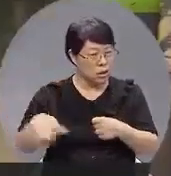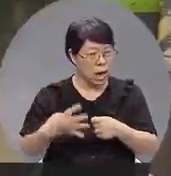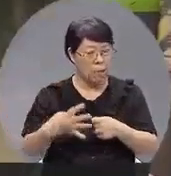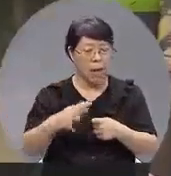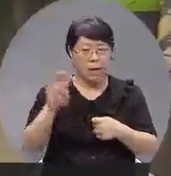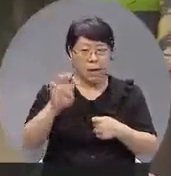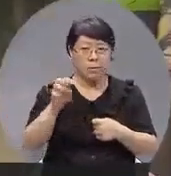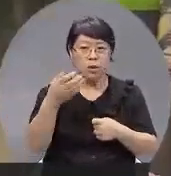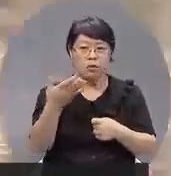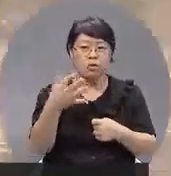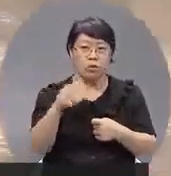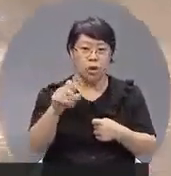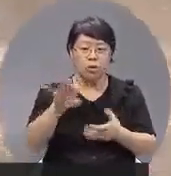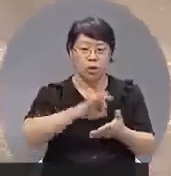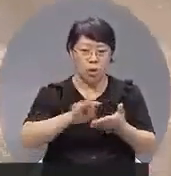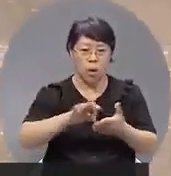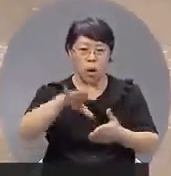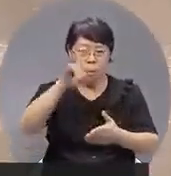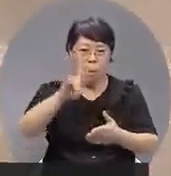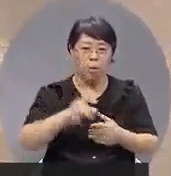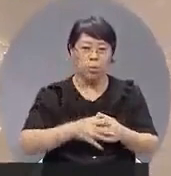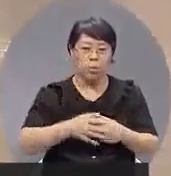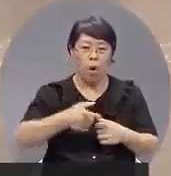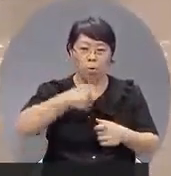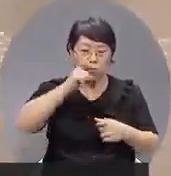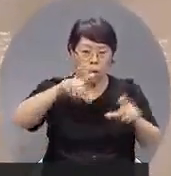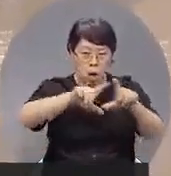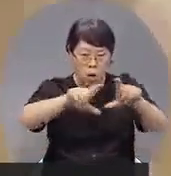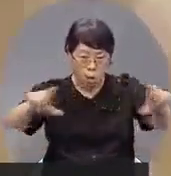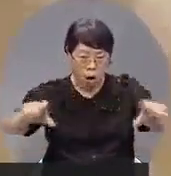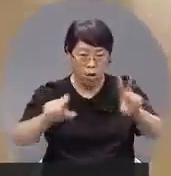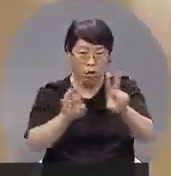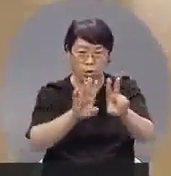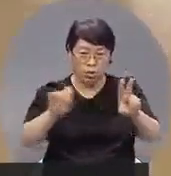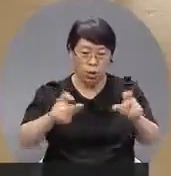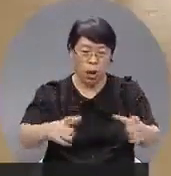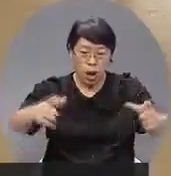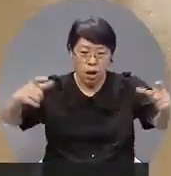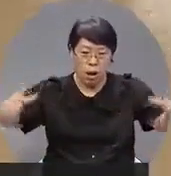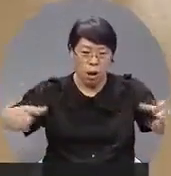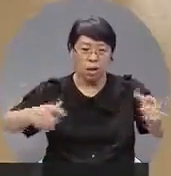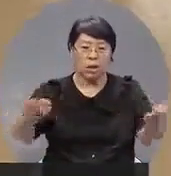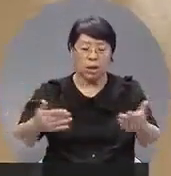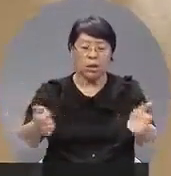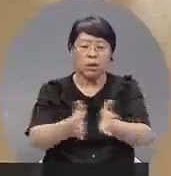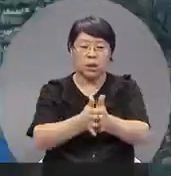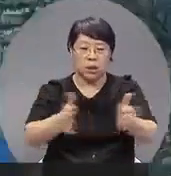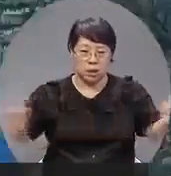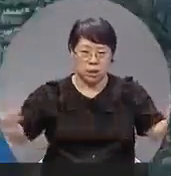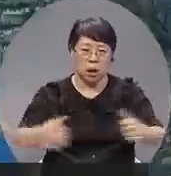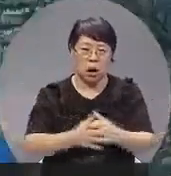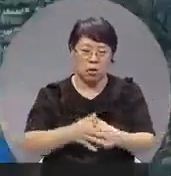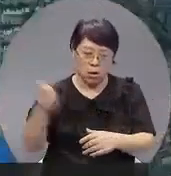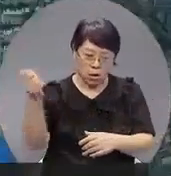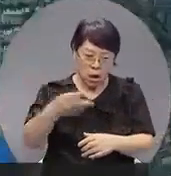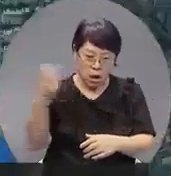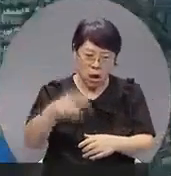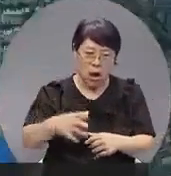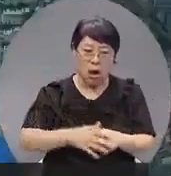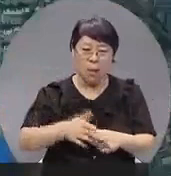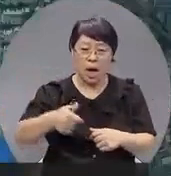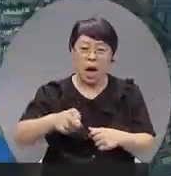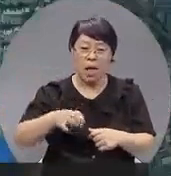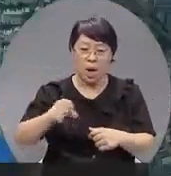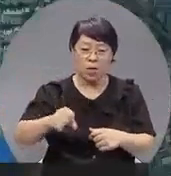원을 쏟아부어 먼저 우수관로를 2배 이상 넓히는 공사부터 시작했습니다. 툭하면 범람하는 가경천